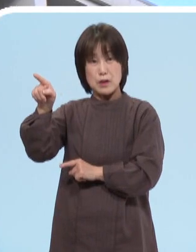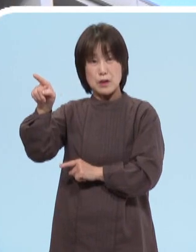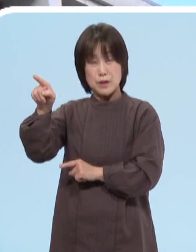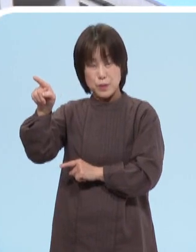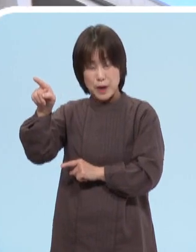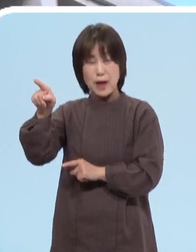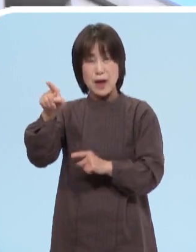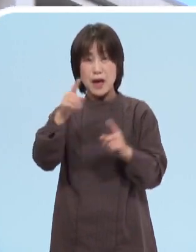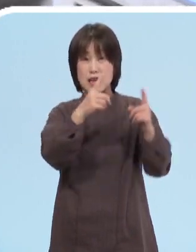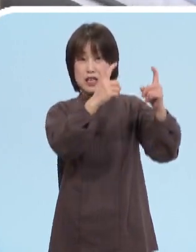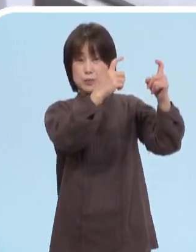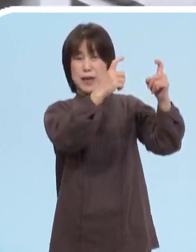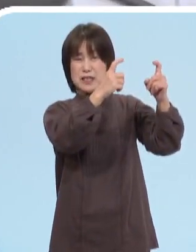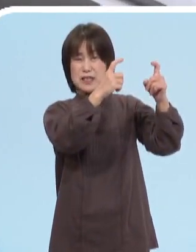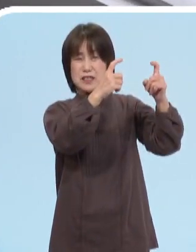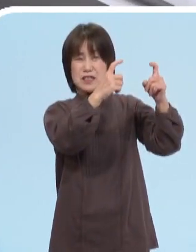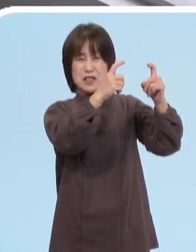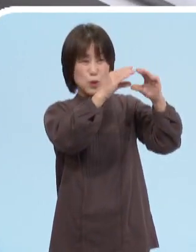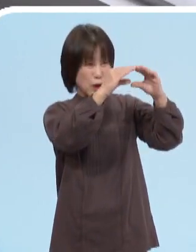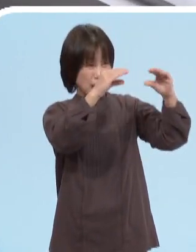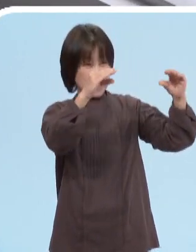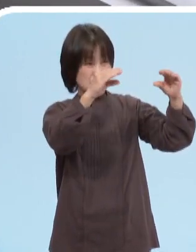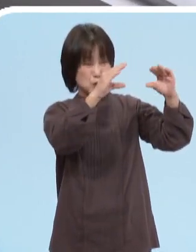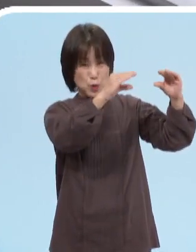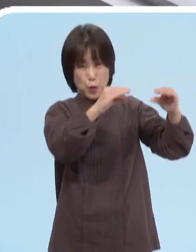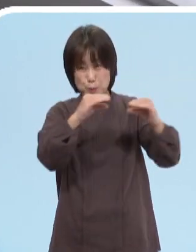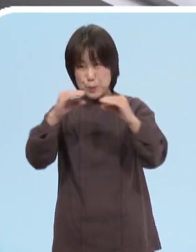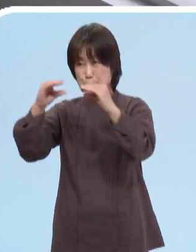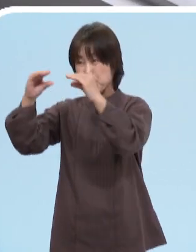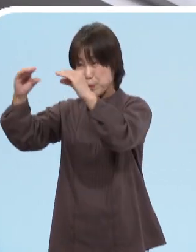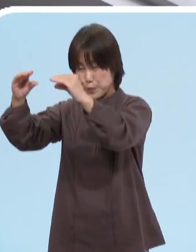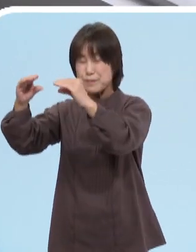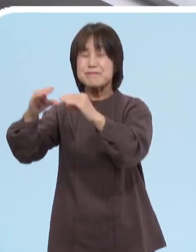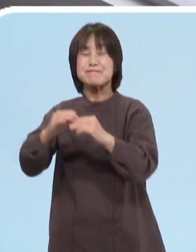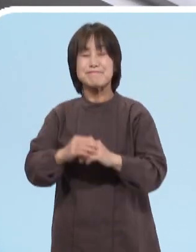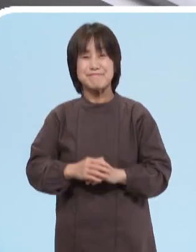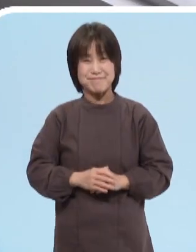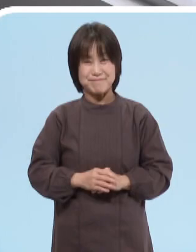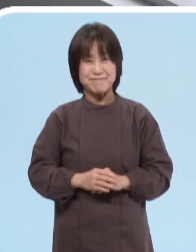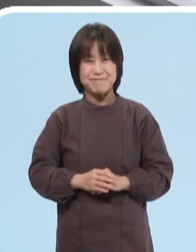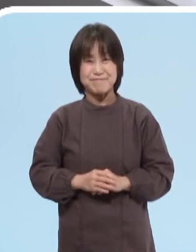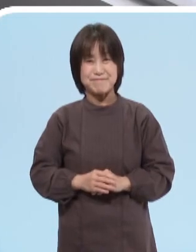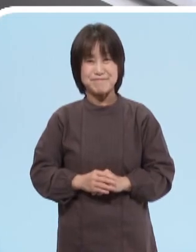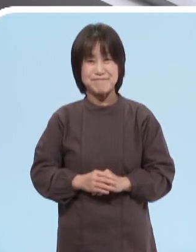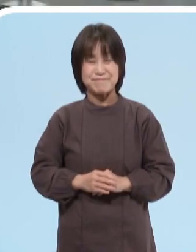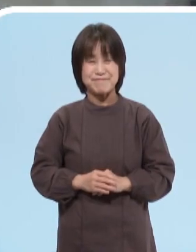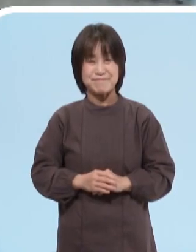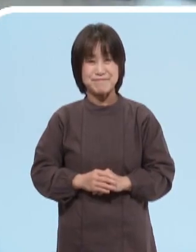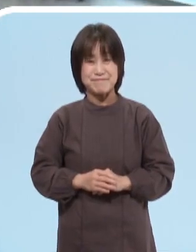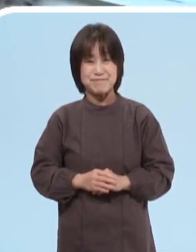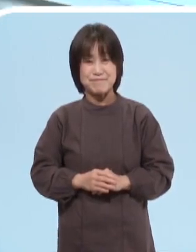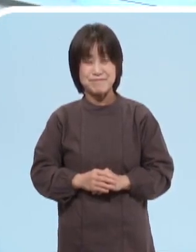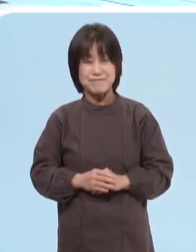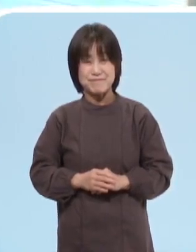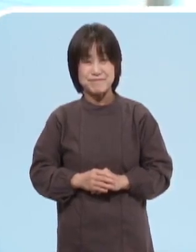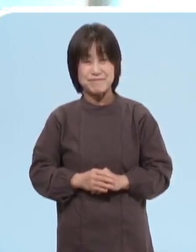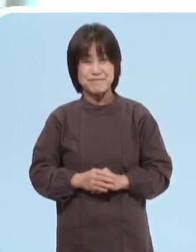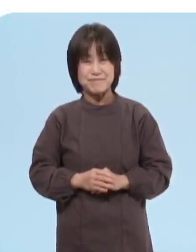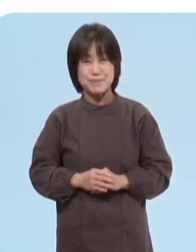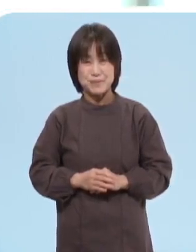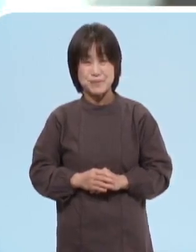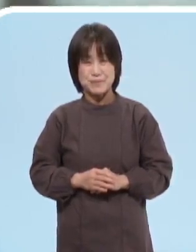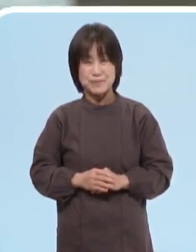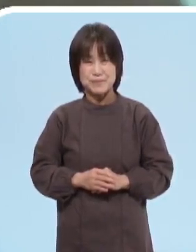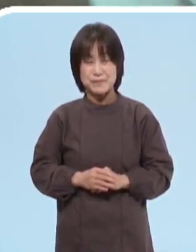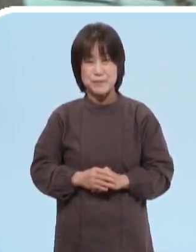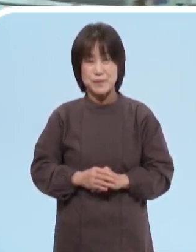姫路城の構造をそのままそこに移したようなデザインになってますね。 これは